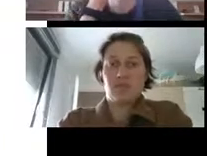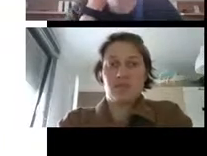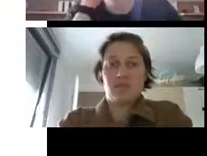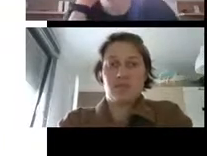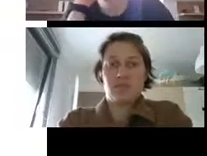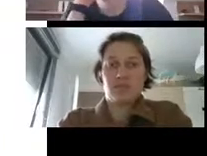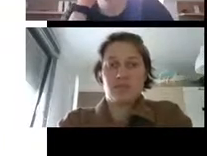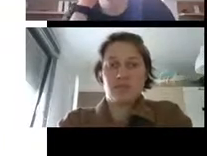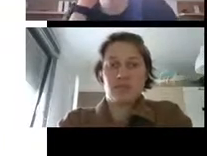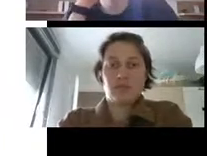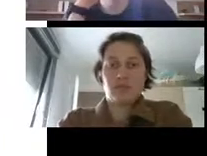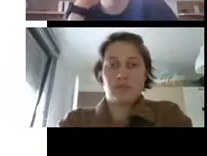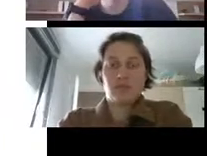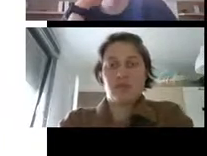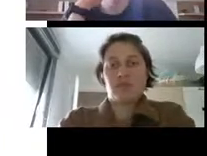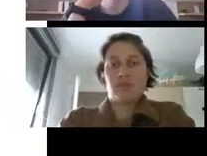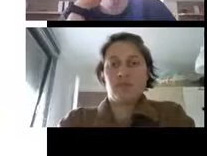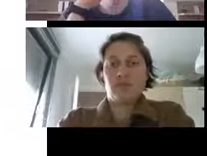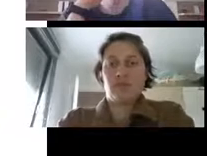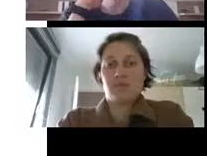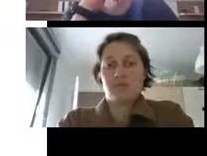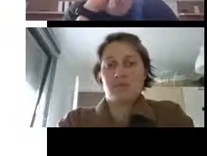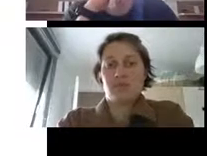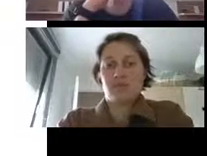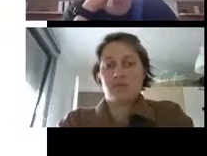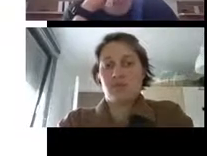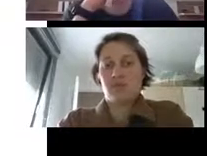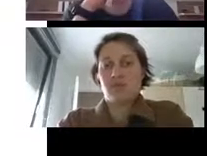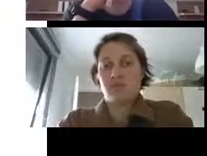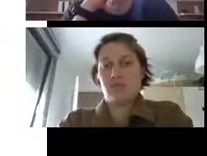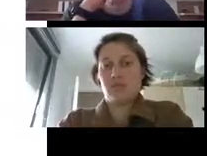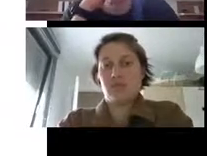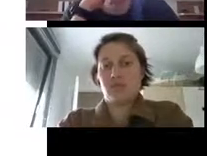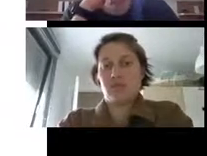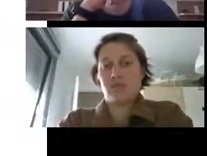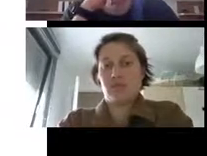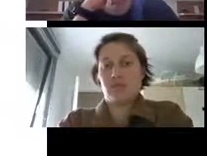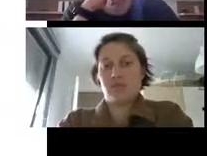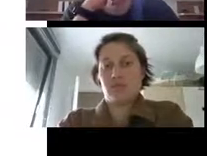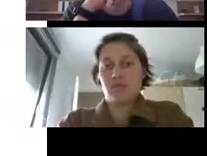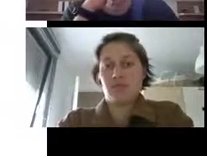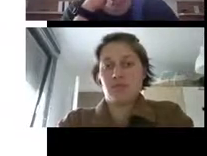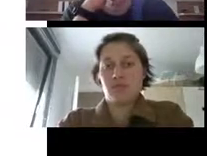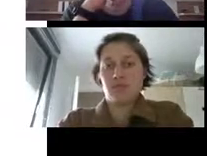geen toestemming hebt van huisarts en of ouders. Dat is een beetje een moeilijke situatie. Er is een lijst van